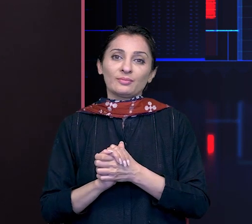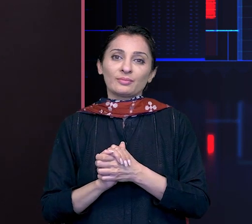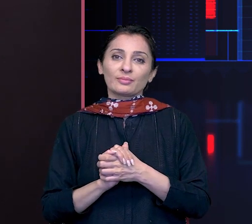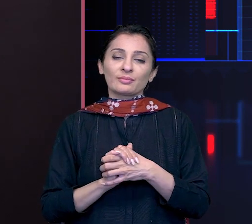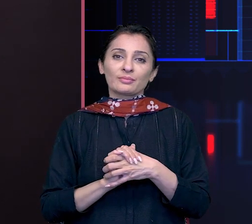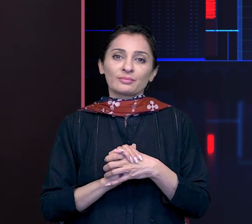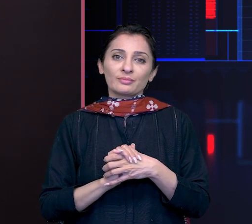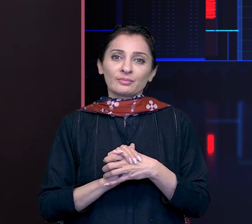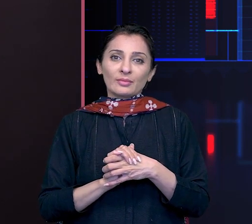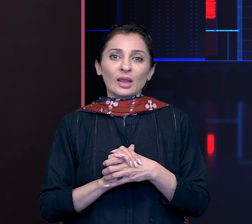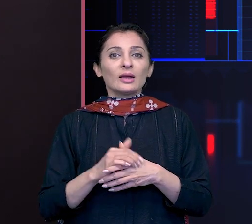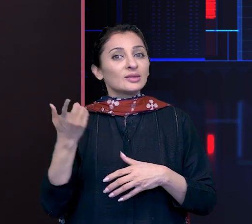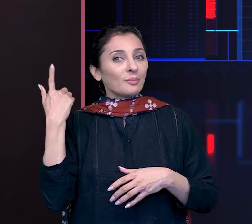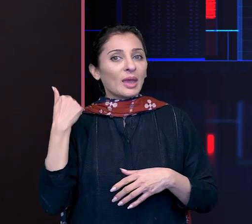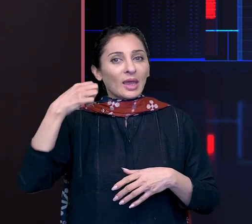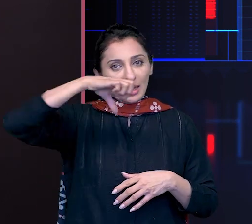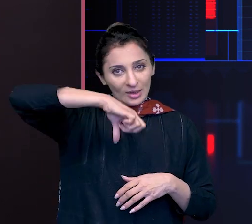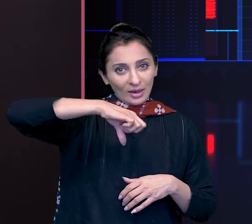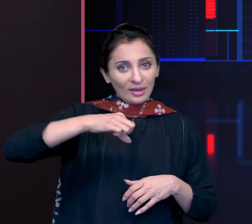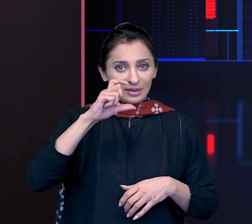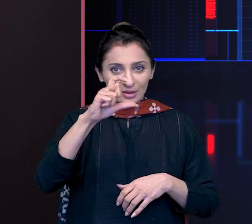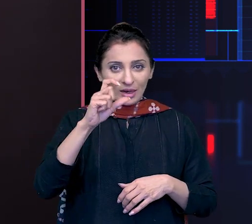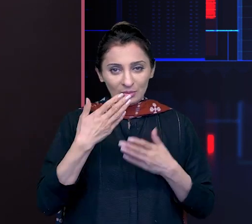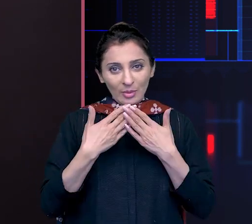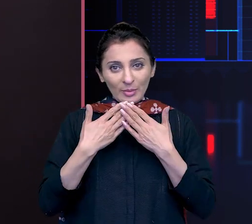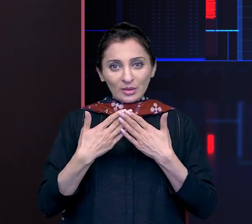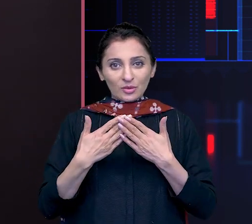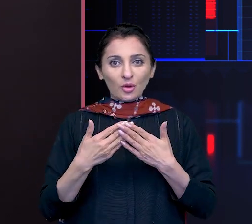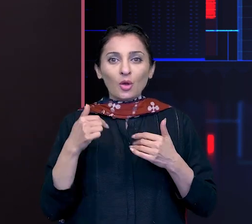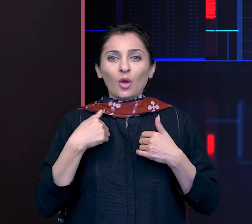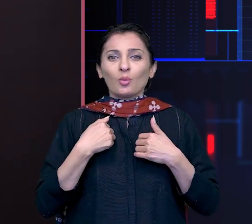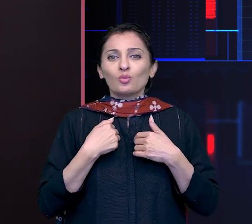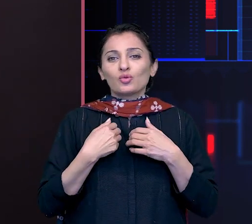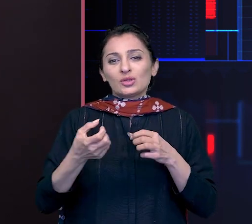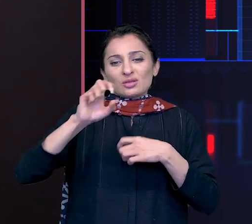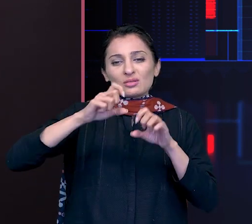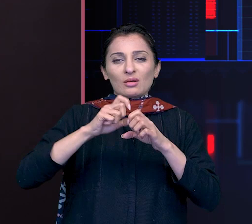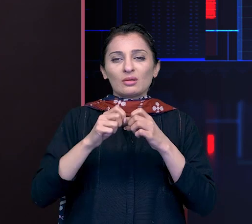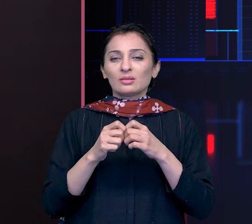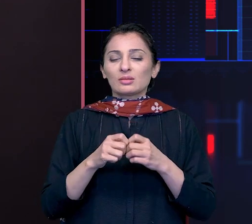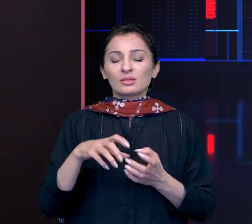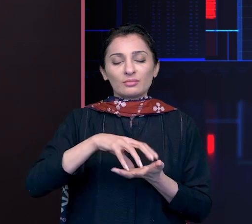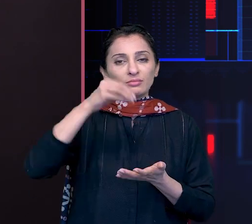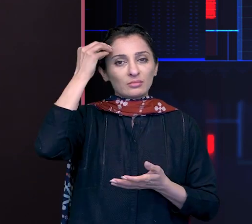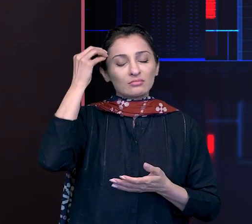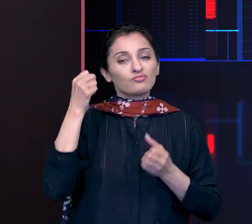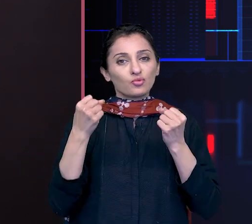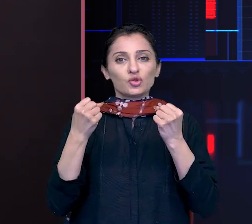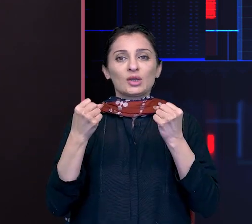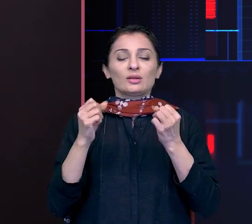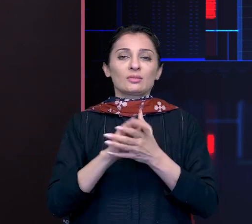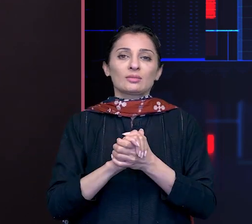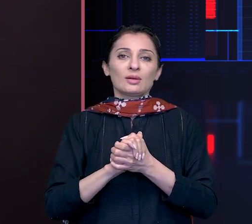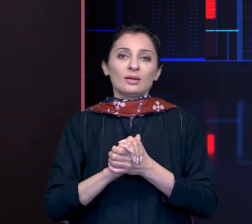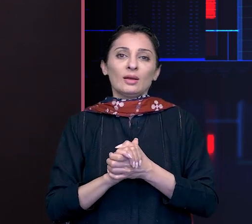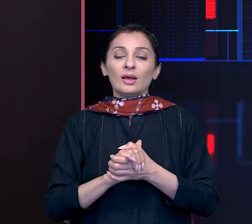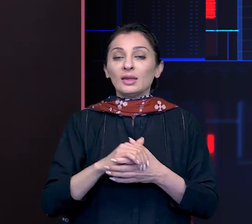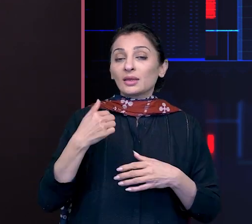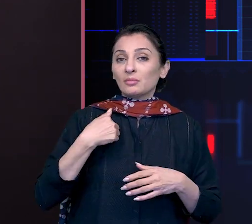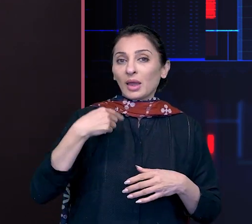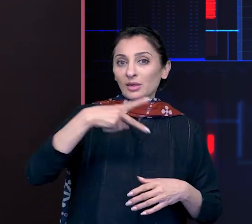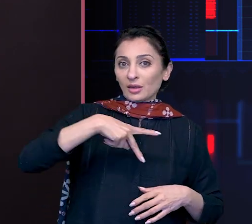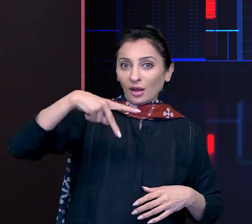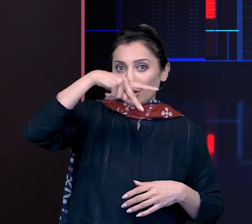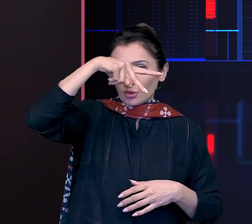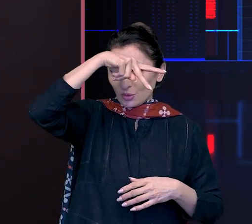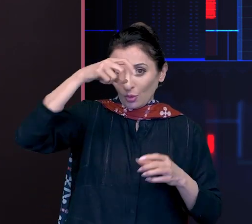ہے اور کچھ اس طرح کے ہوتا ہے کہ ان کو سمجھ نہیں آتی ہے. ایون جب میں 9th کلاس میں تھی تو مجھے فزکس اور کیمسٹری اور